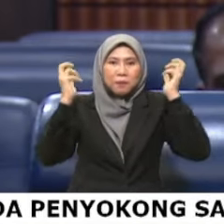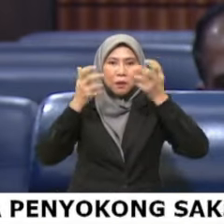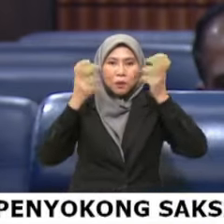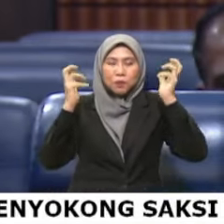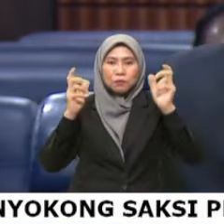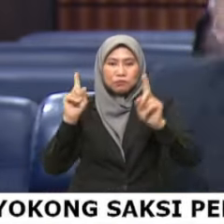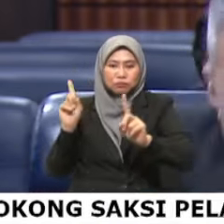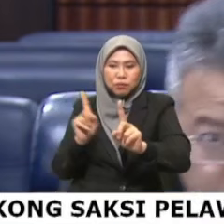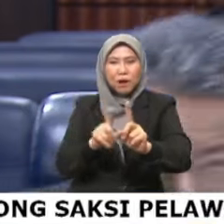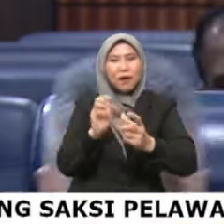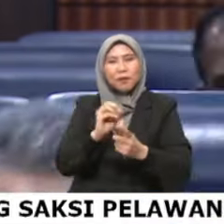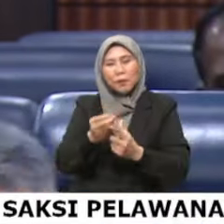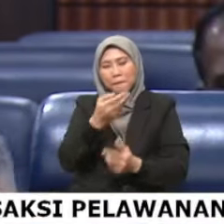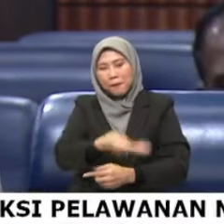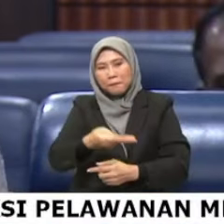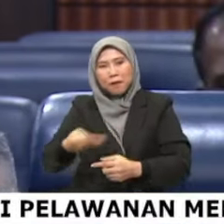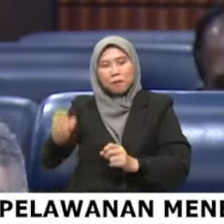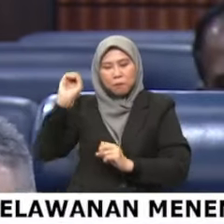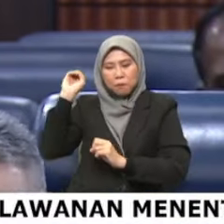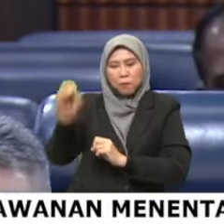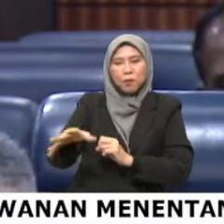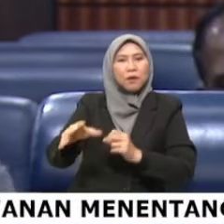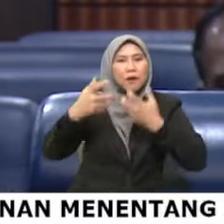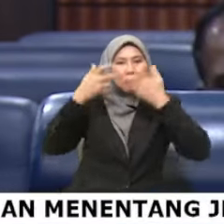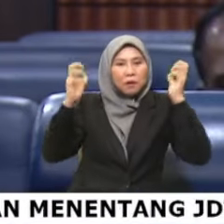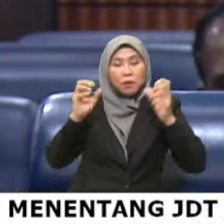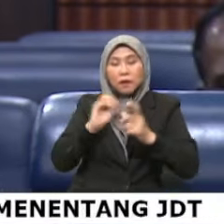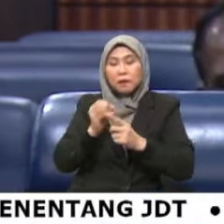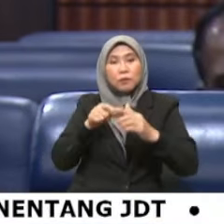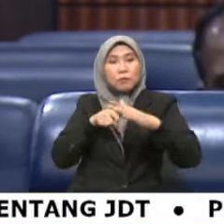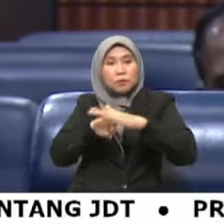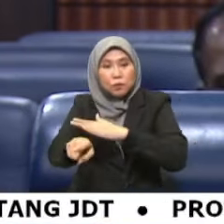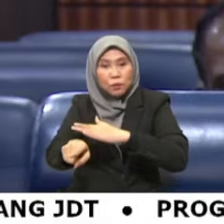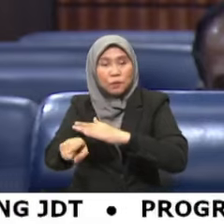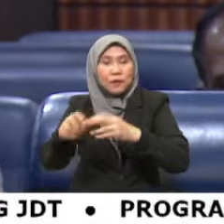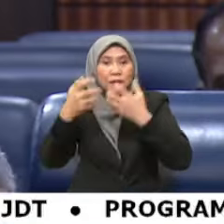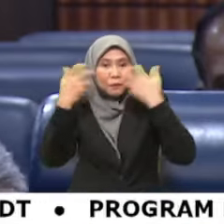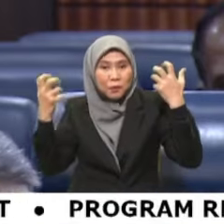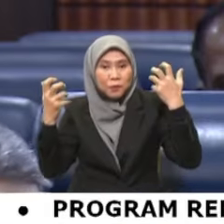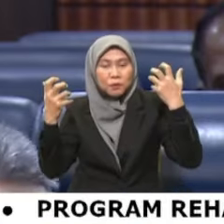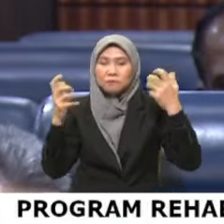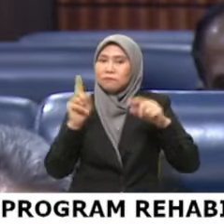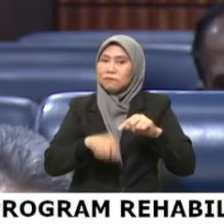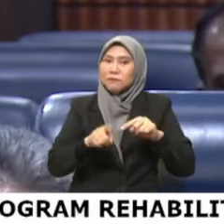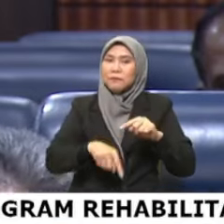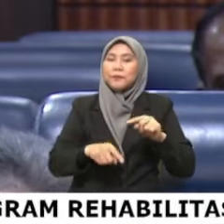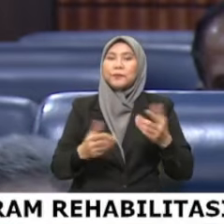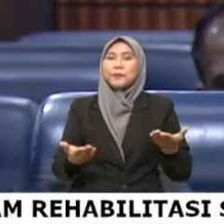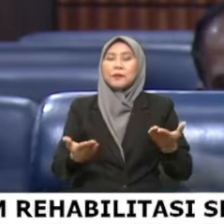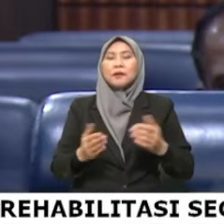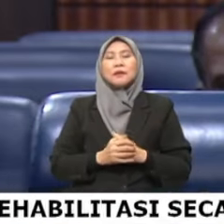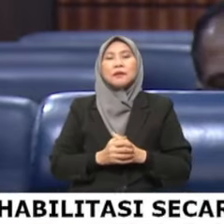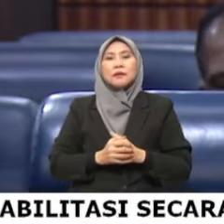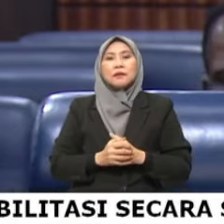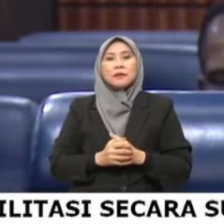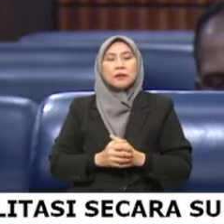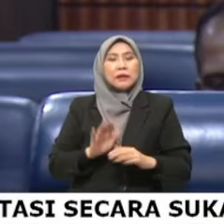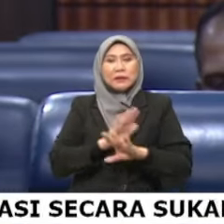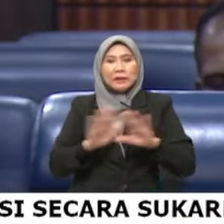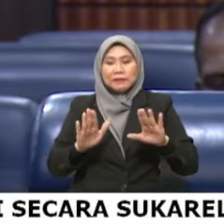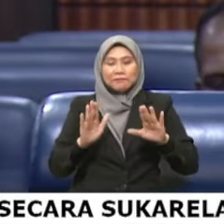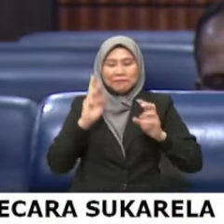mempaling ocep-ocep, menempat atau membunuh. Kedua, mengelakkan situasi